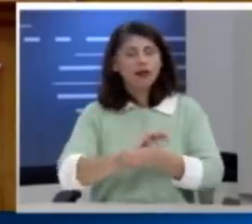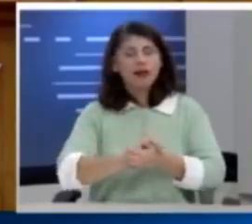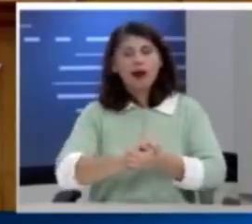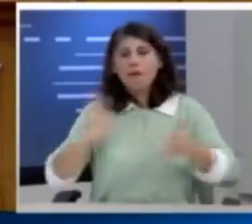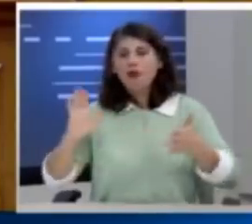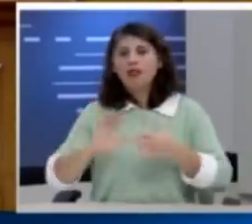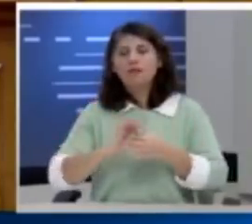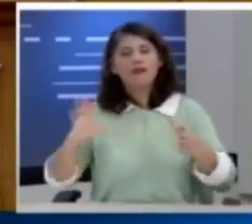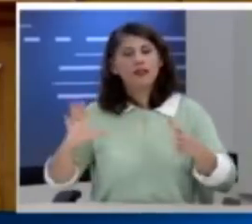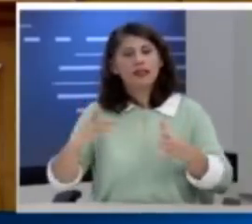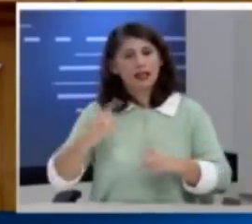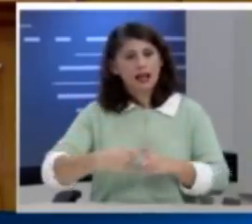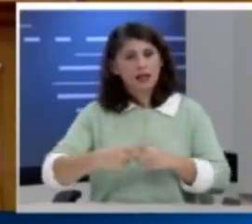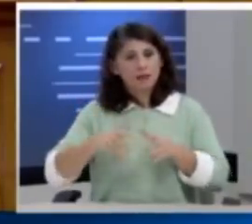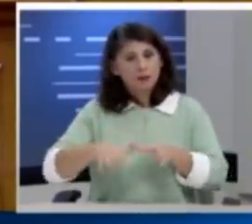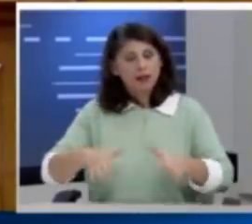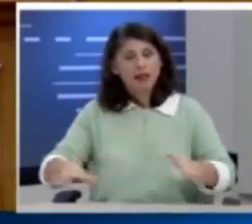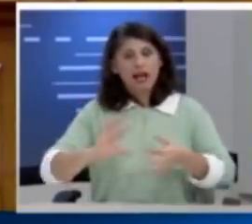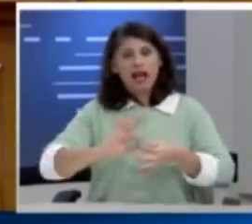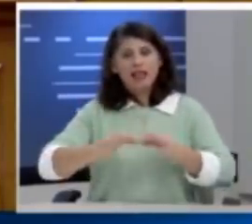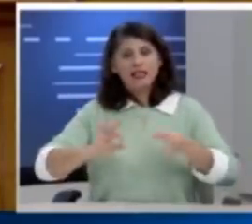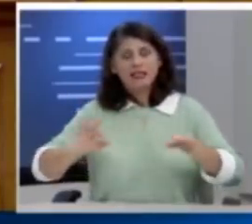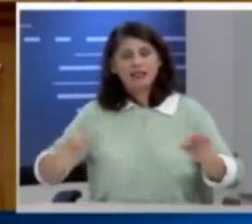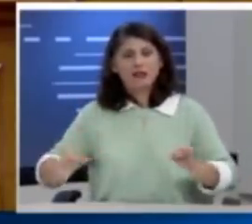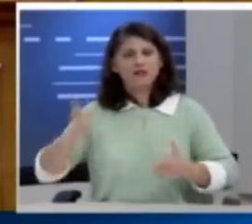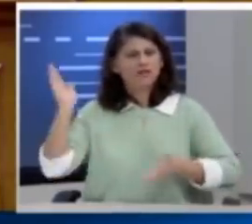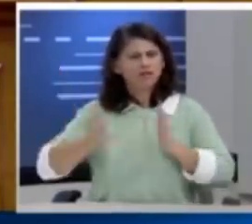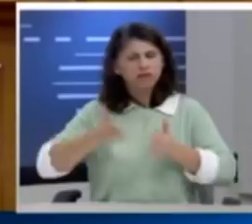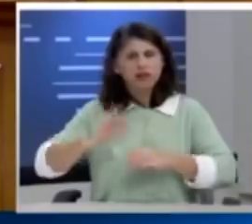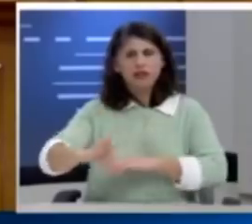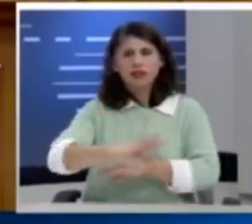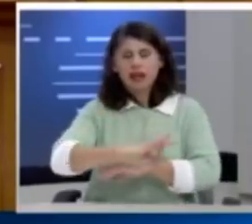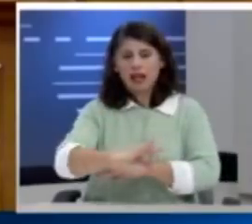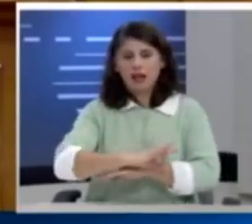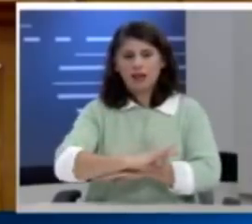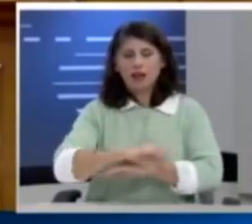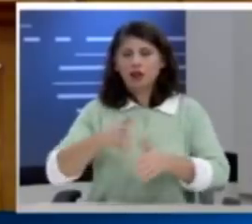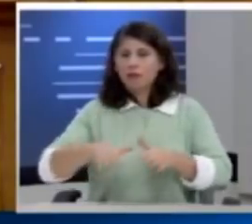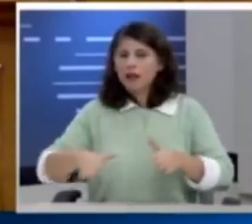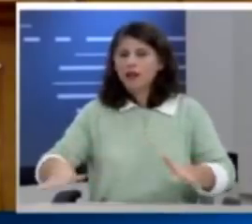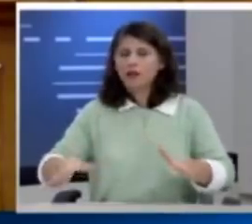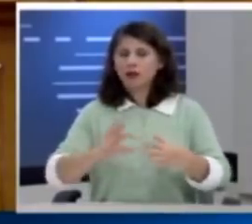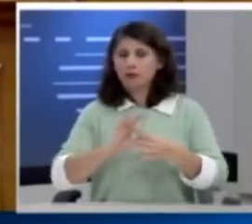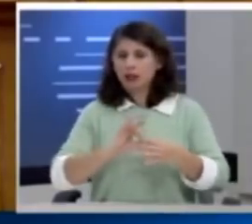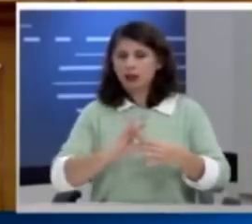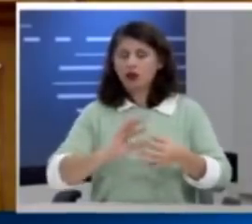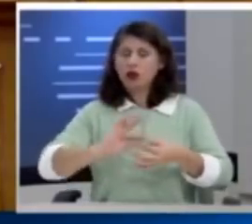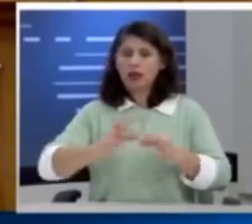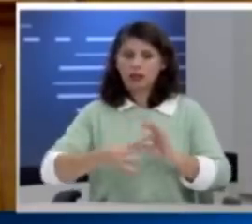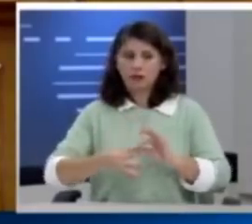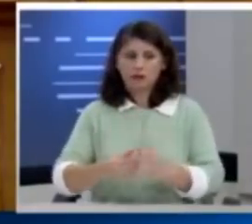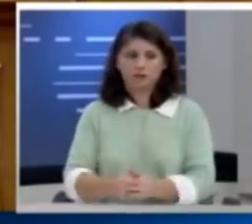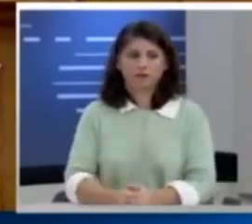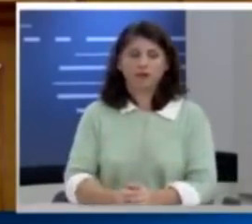αποδεσμευτεί η χώρα από τις ιμπεριαλιστικές αλυσίδες και τα θανατηφόρα σχέδια των ιμπεριαλιστικών συμμαχιών και